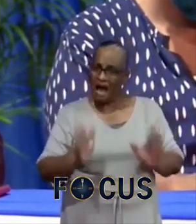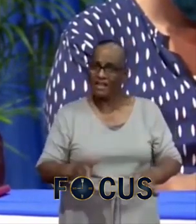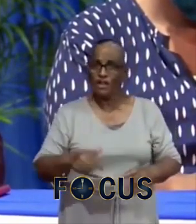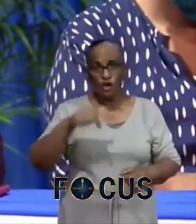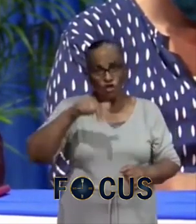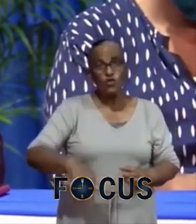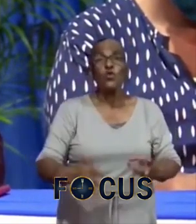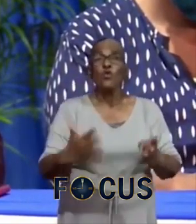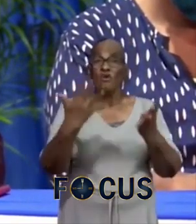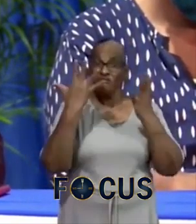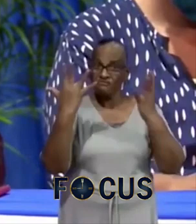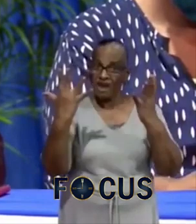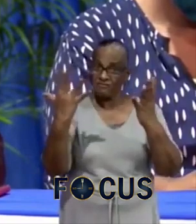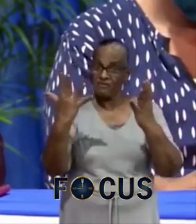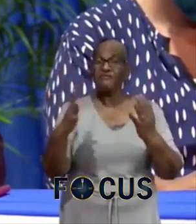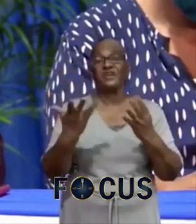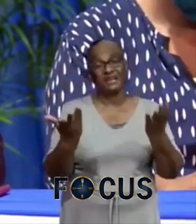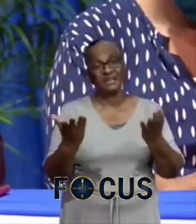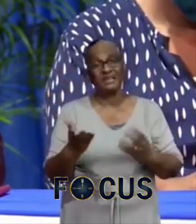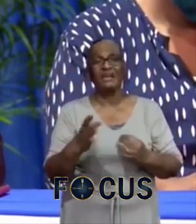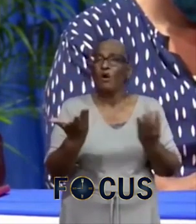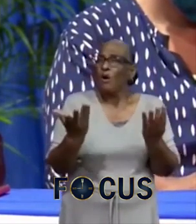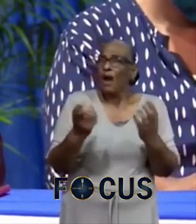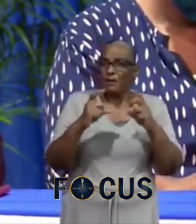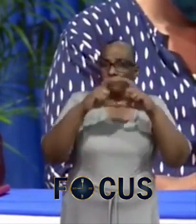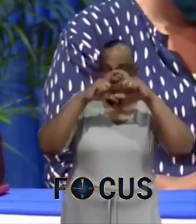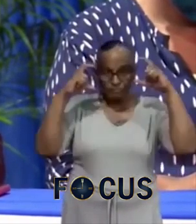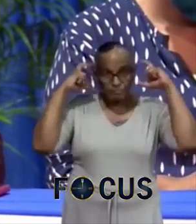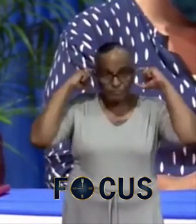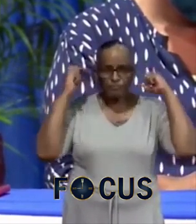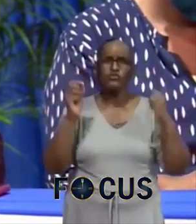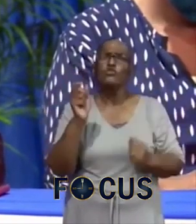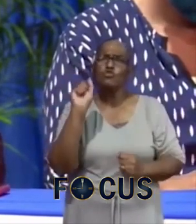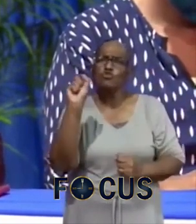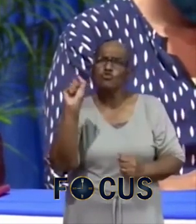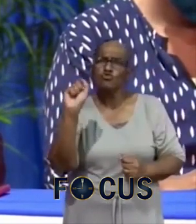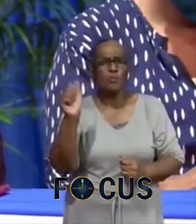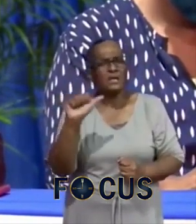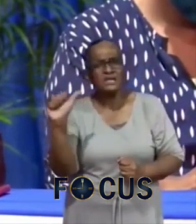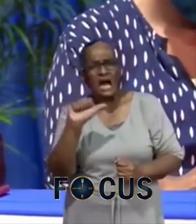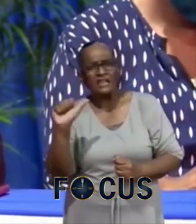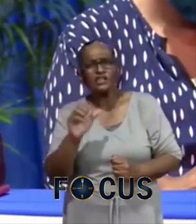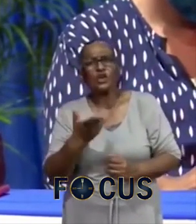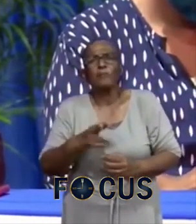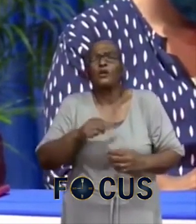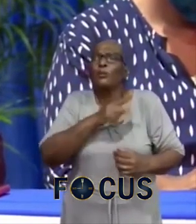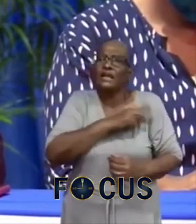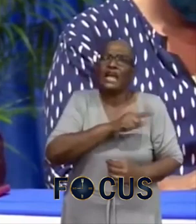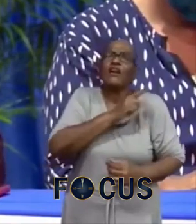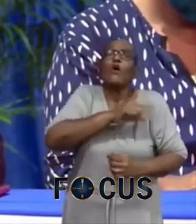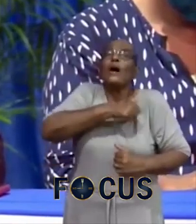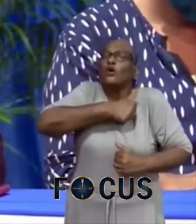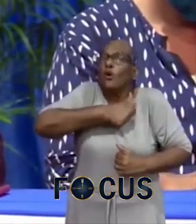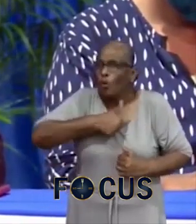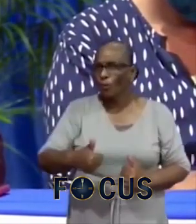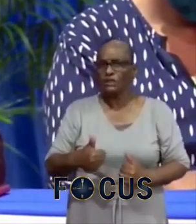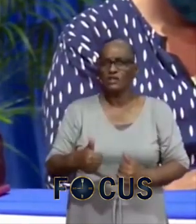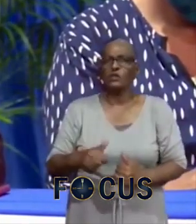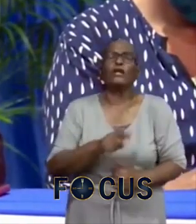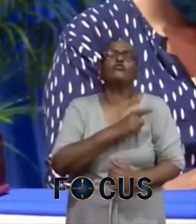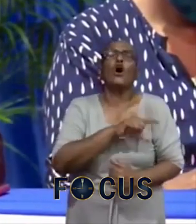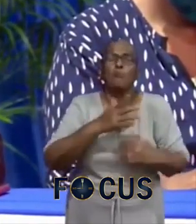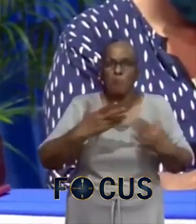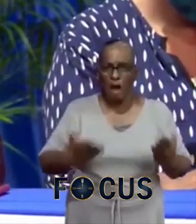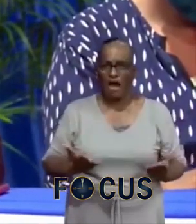moment 45. Waarom is het nummer steeds een beetje anders? We kijken naar de realistische die we apart hadden gezet voor